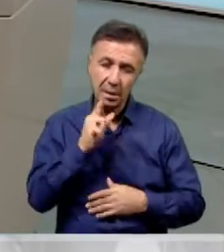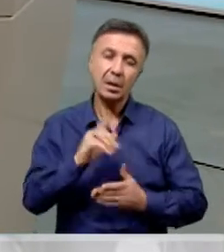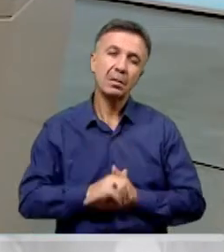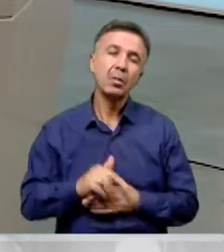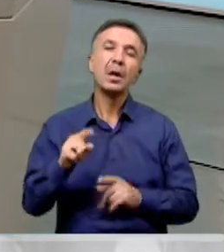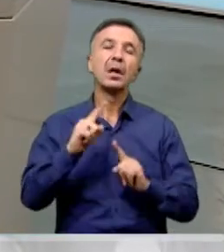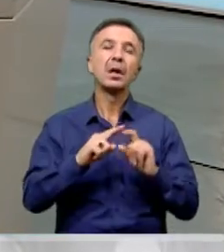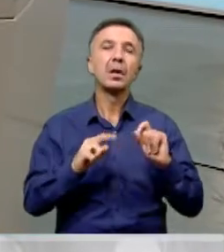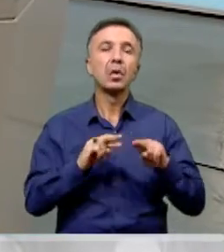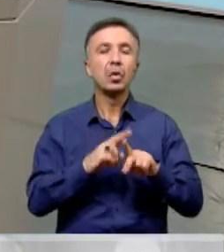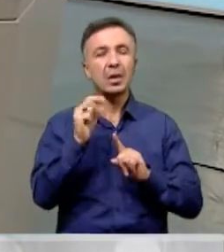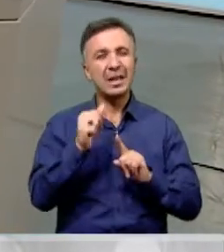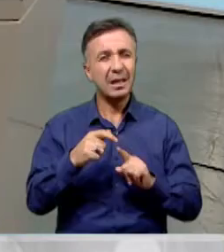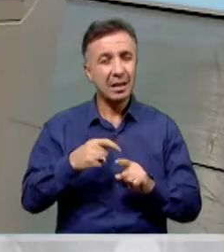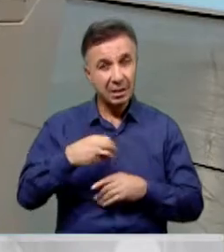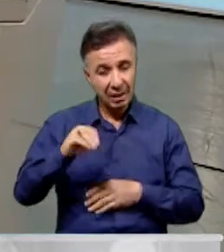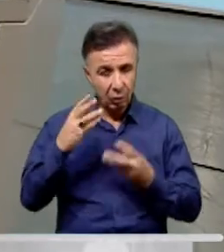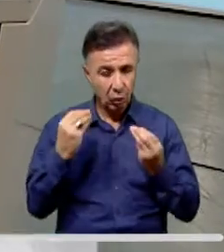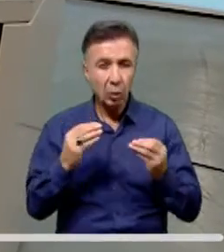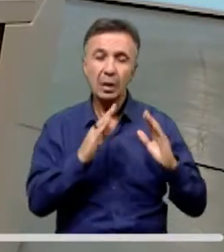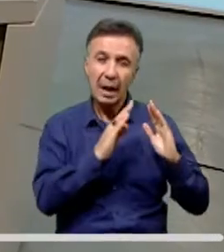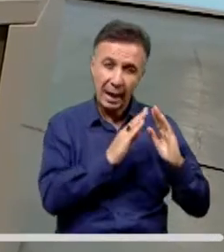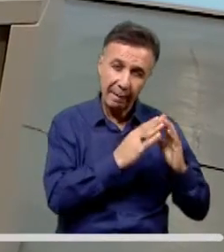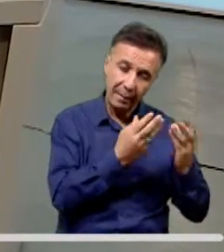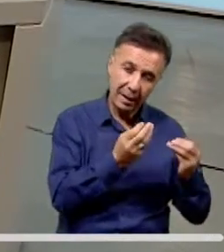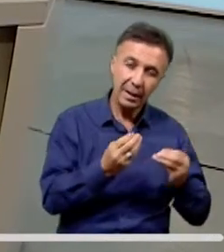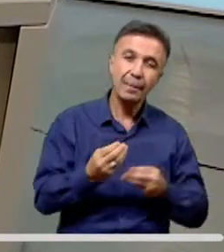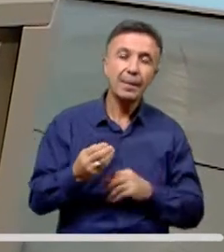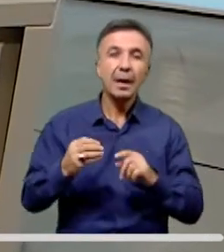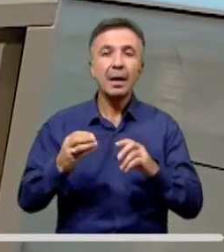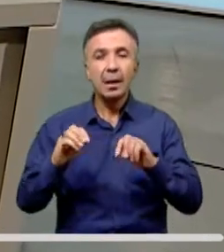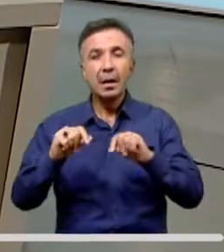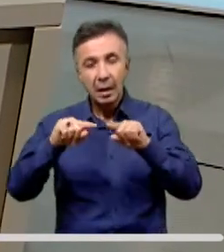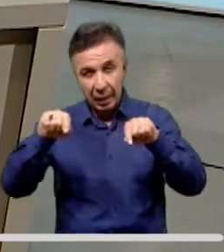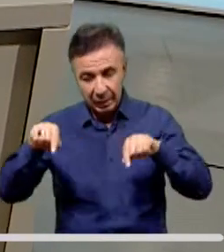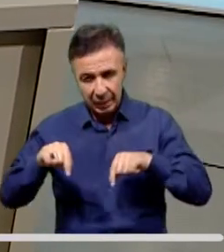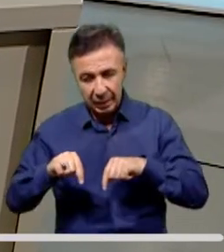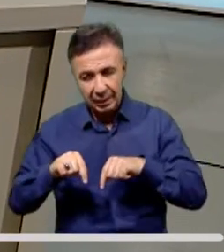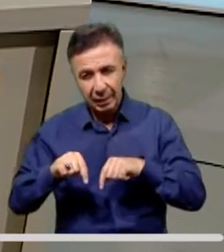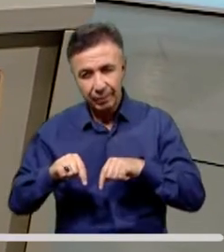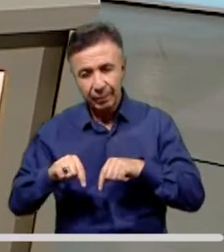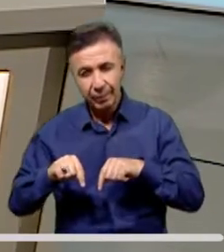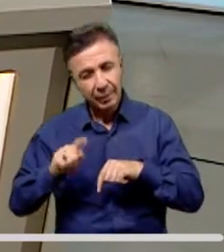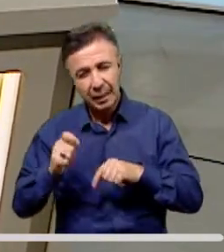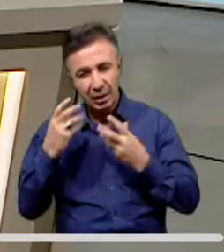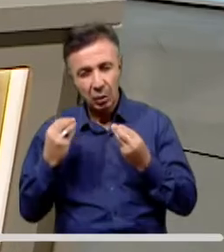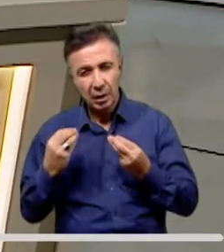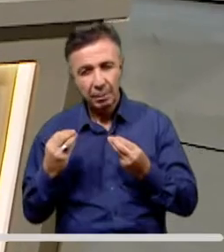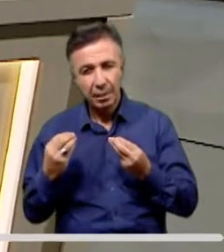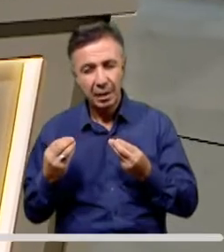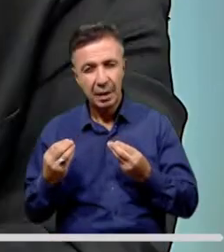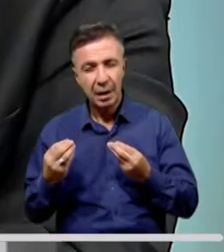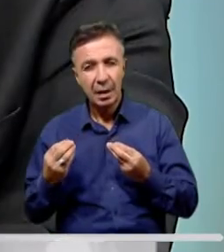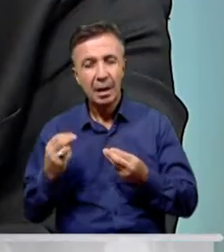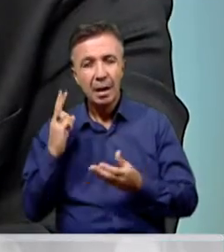tokinin satmış olduğu evlerde ya da arsalarda Eee esas itibarıyla bir belirsizlik söz konusu